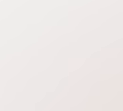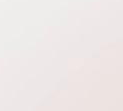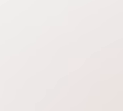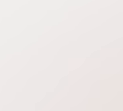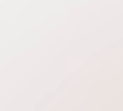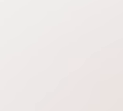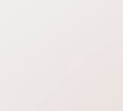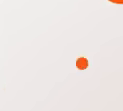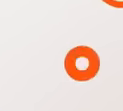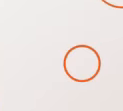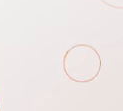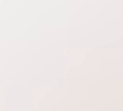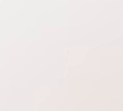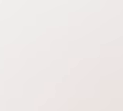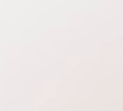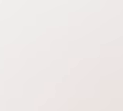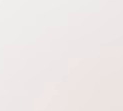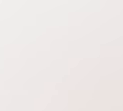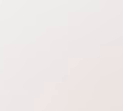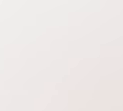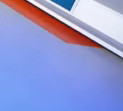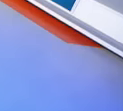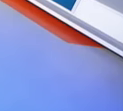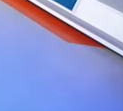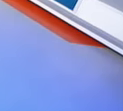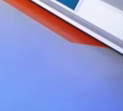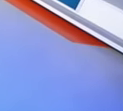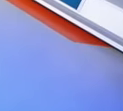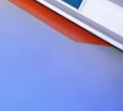1. Свали БНТ News.